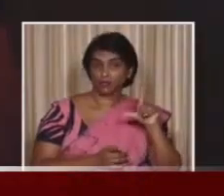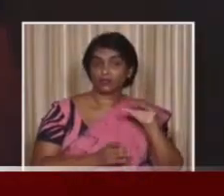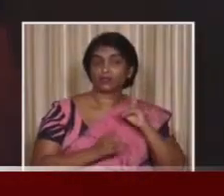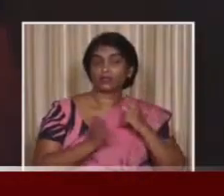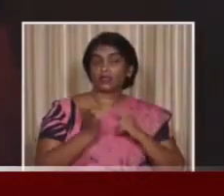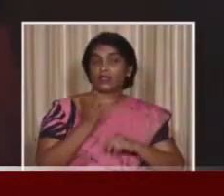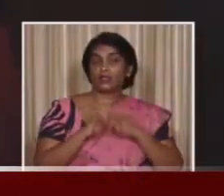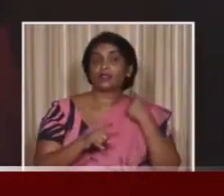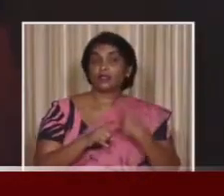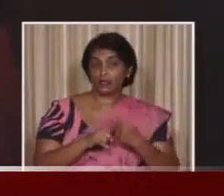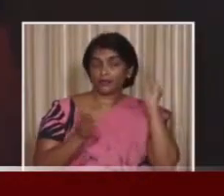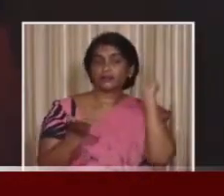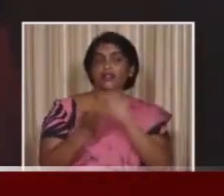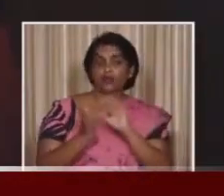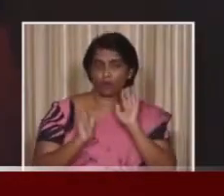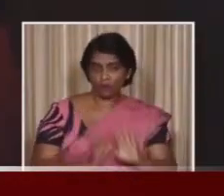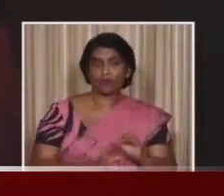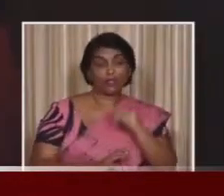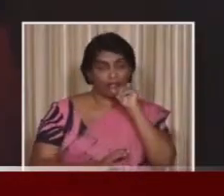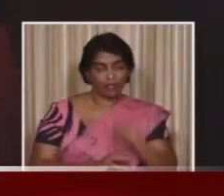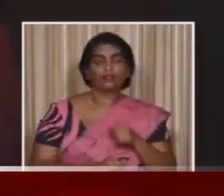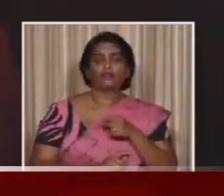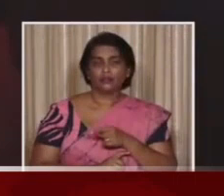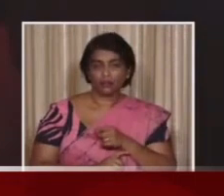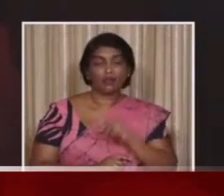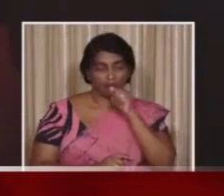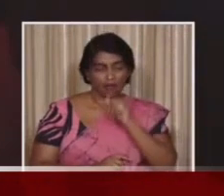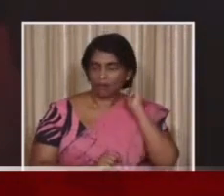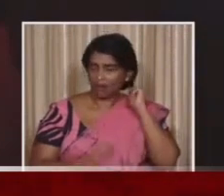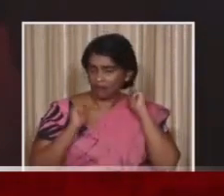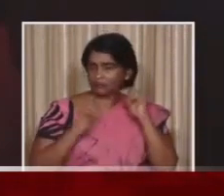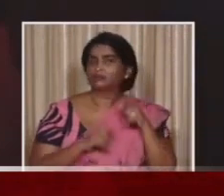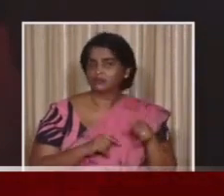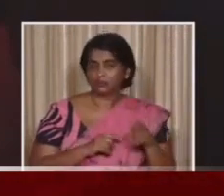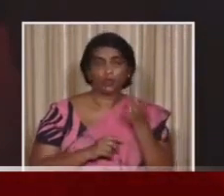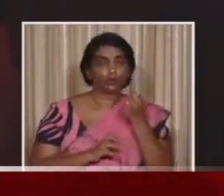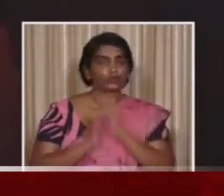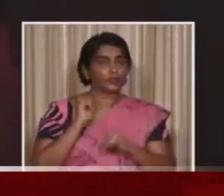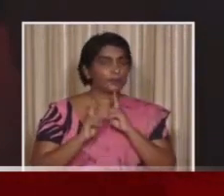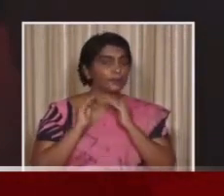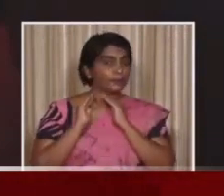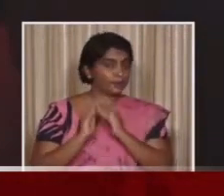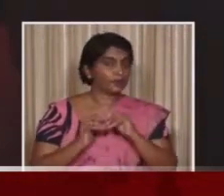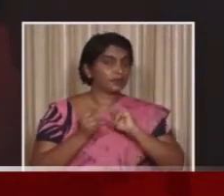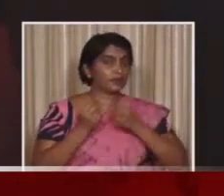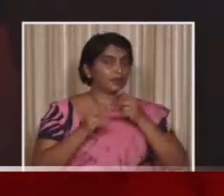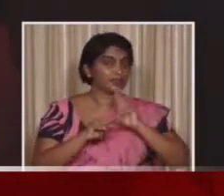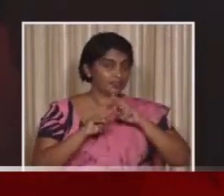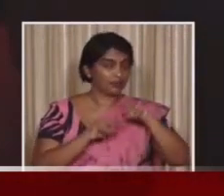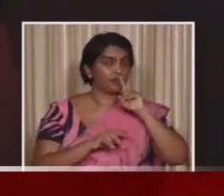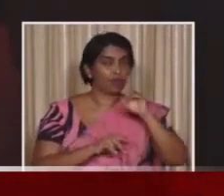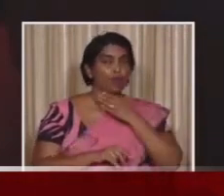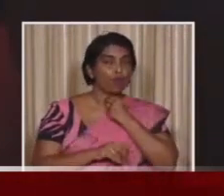நாட்டை வங்குரோத்த நிலைக்கு கொண்டு சென்றவர்களுக்கு எதிராக உயர்நீதிமன்றம் வரலாற்று சிறப்புமிக்க தீர்ப்பொன்றை வழங்கியுள்ளது என எதிர்க்கட்சித் தலைவர்